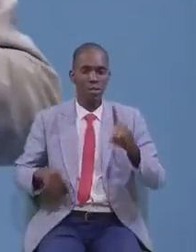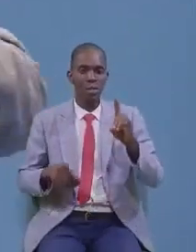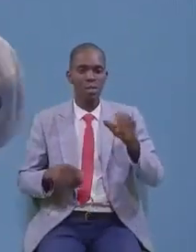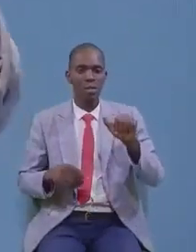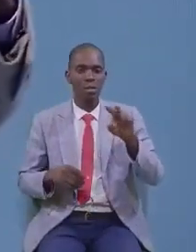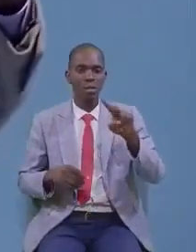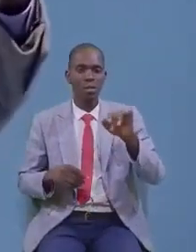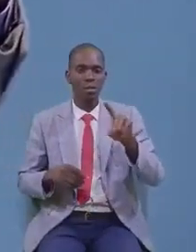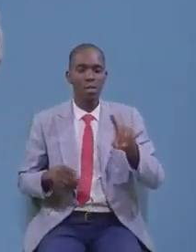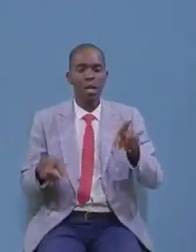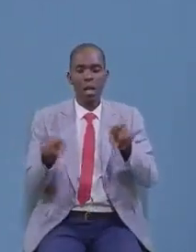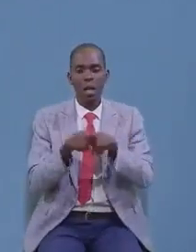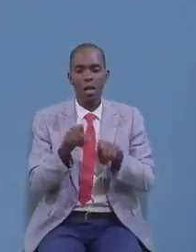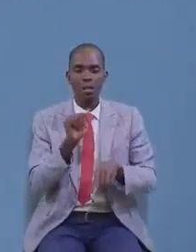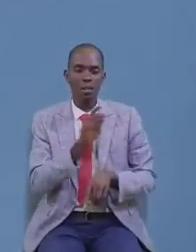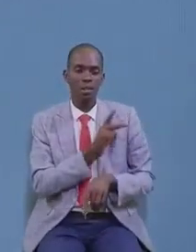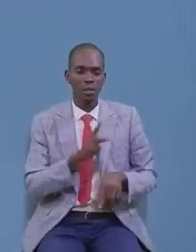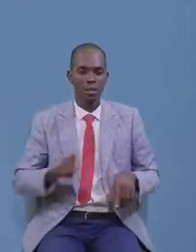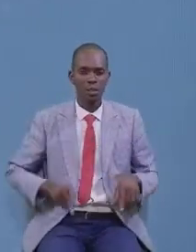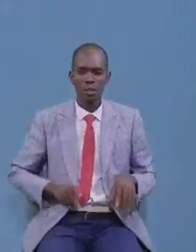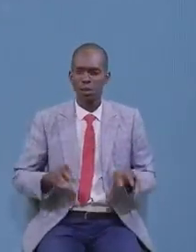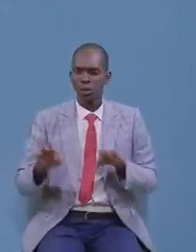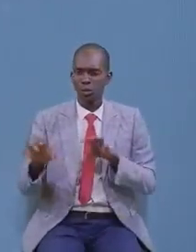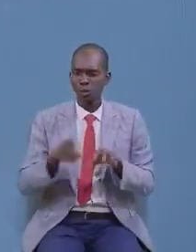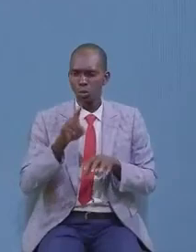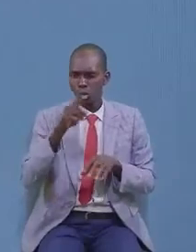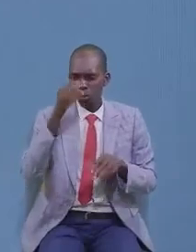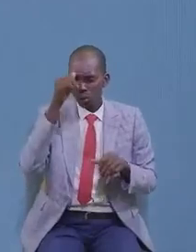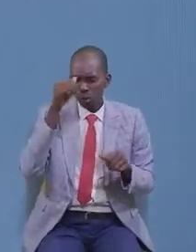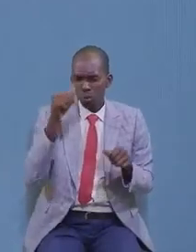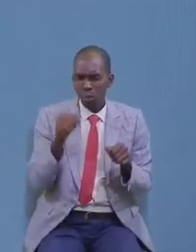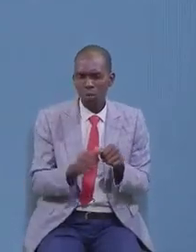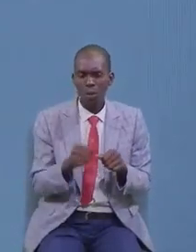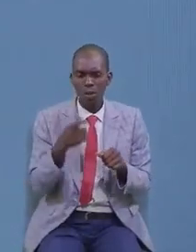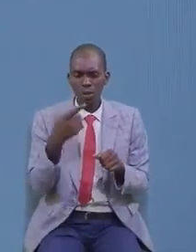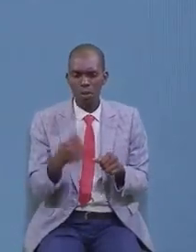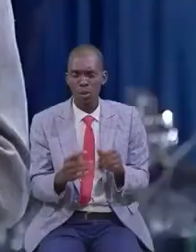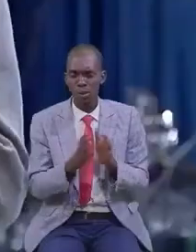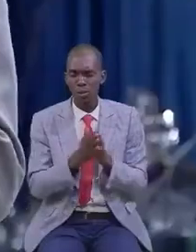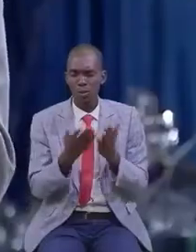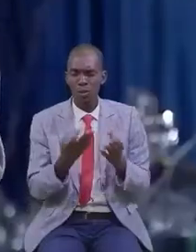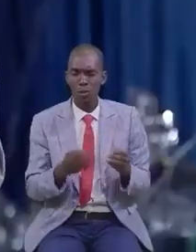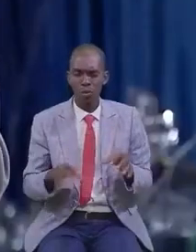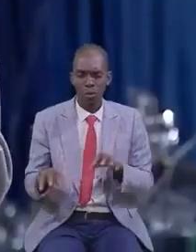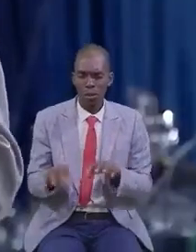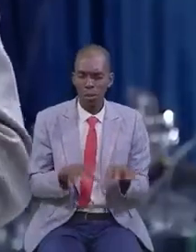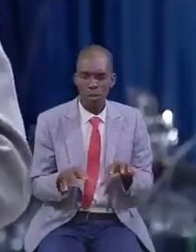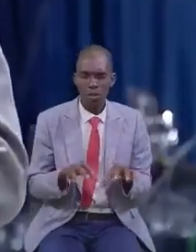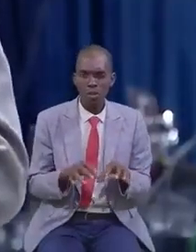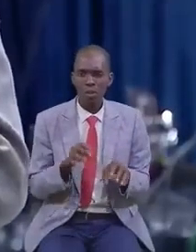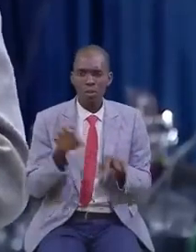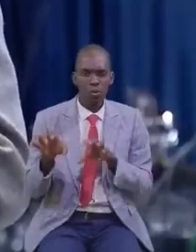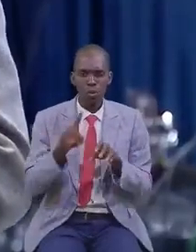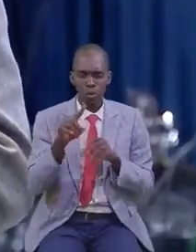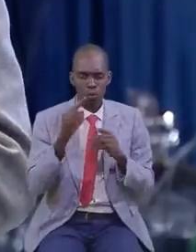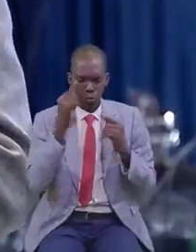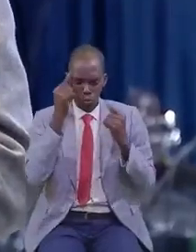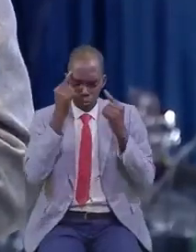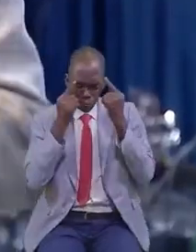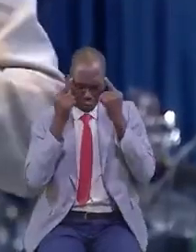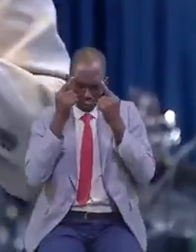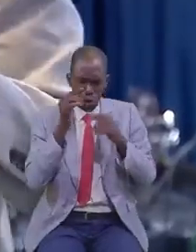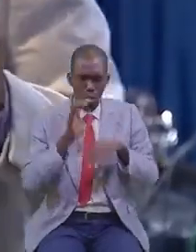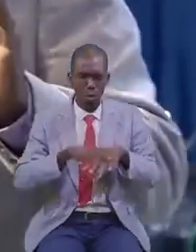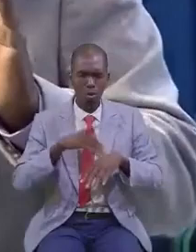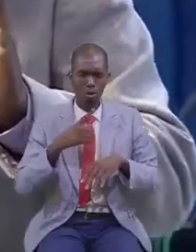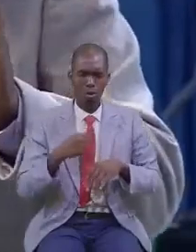దావీదుకు జరిగించాడు. Do you remember those acts? ఆ చర్యలు మీకు గుర్తున్నాయా? Do you meditate on those acts? ఆ చర్యలు